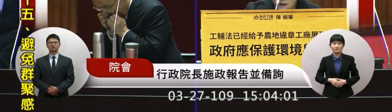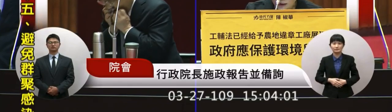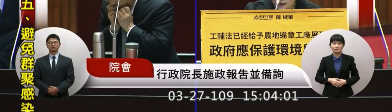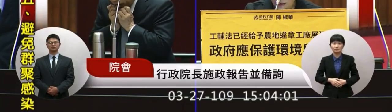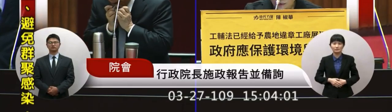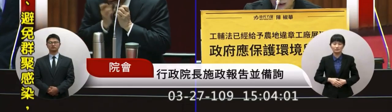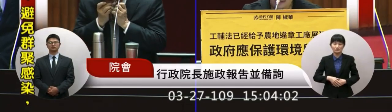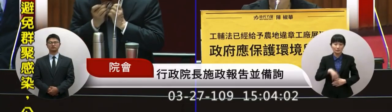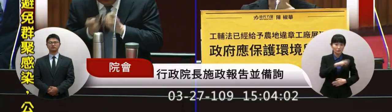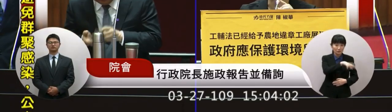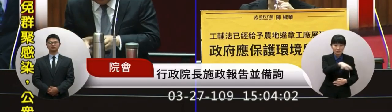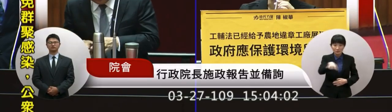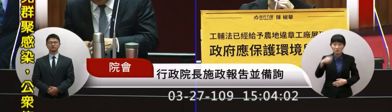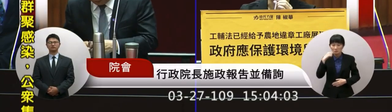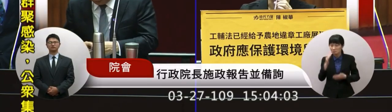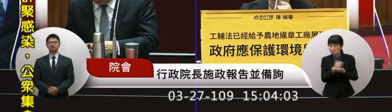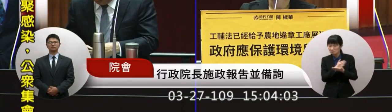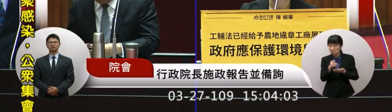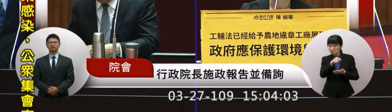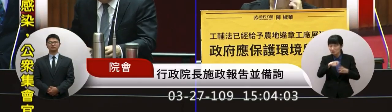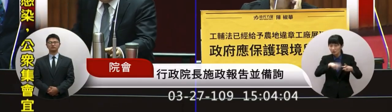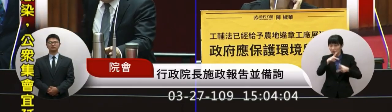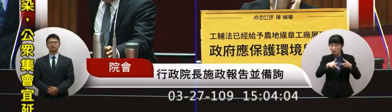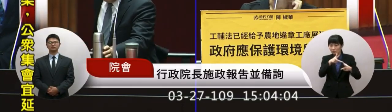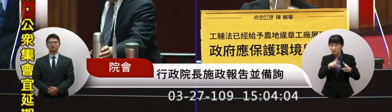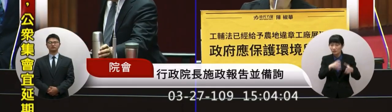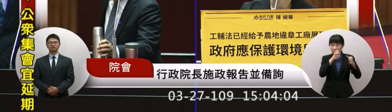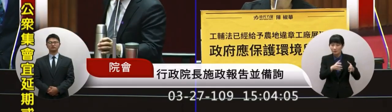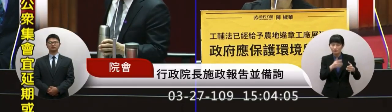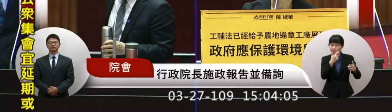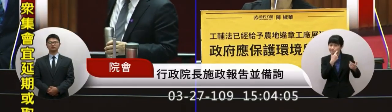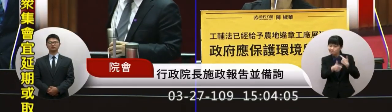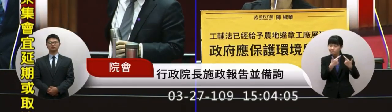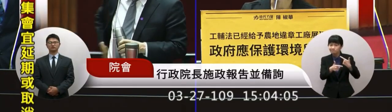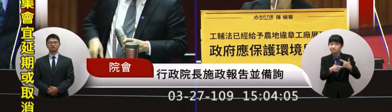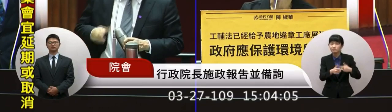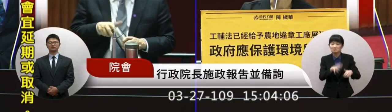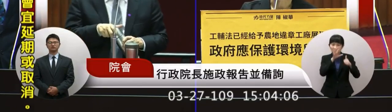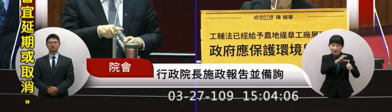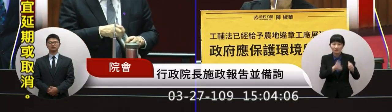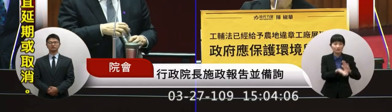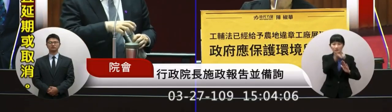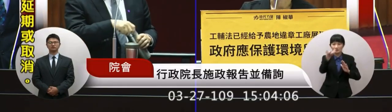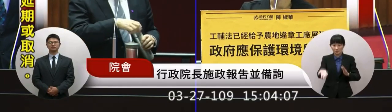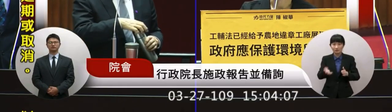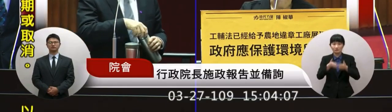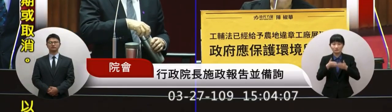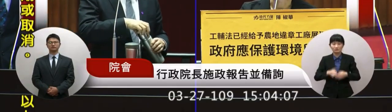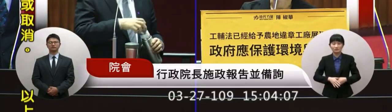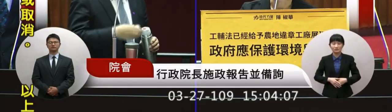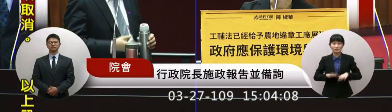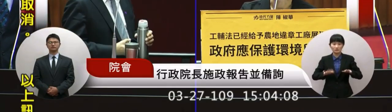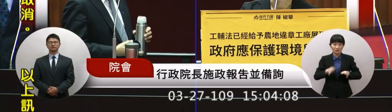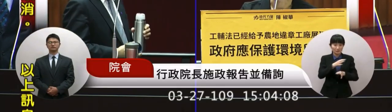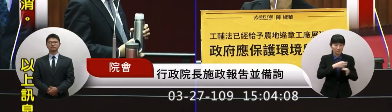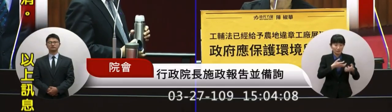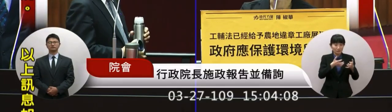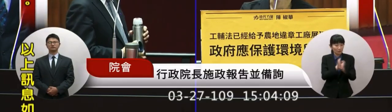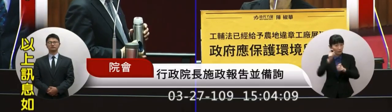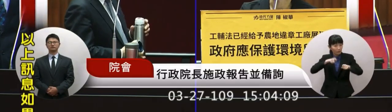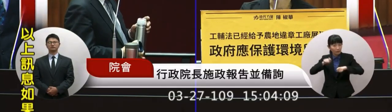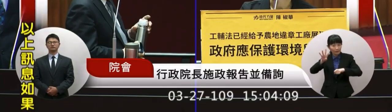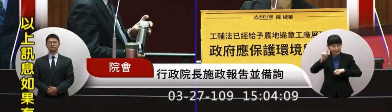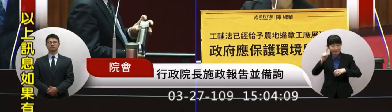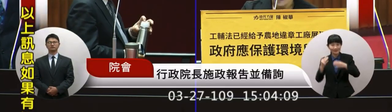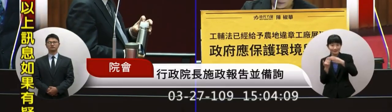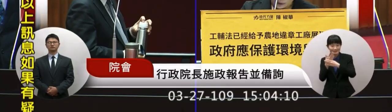个不宜设立工厂的规范哈，要迁移到现在经济部在规划的产业园区哈，阿迪